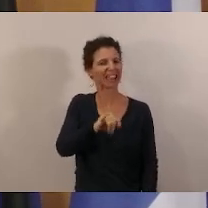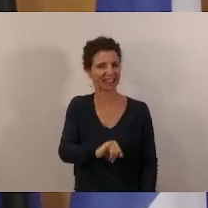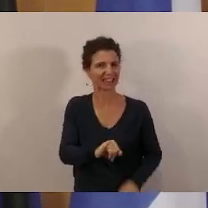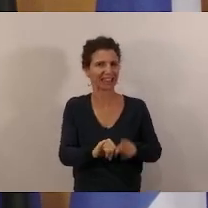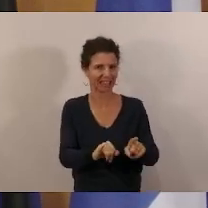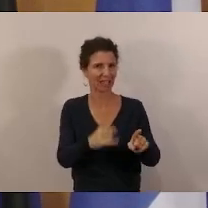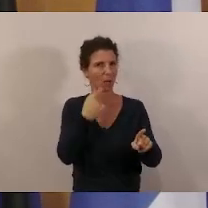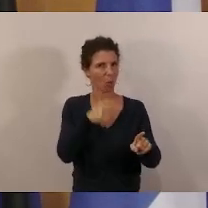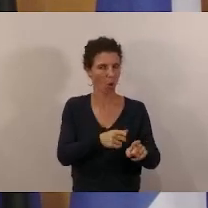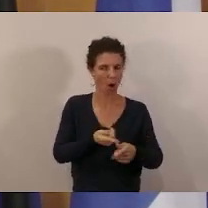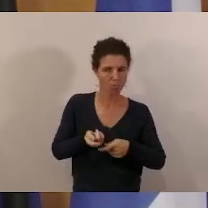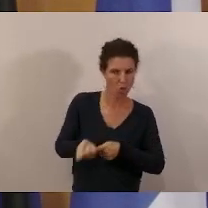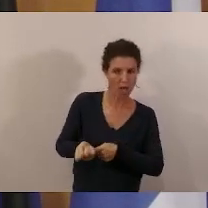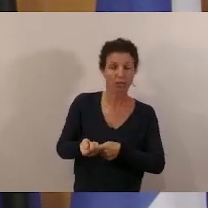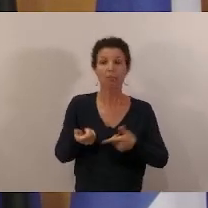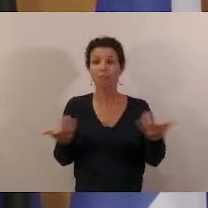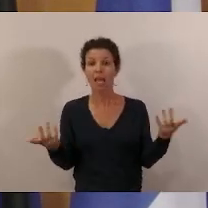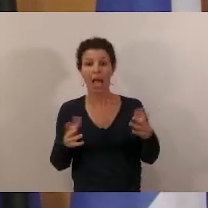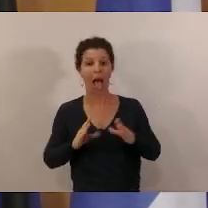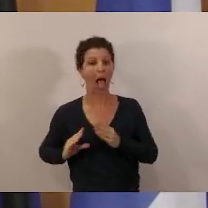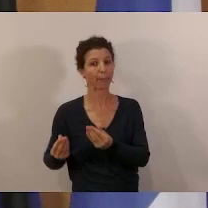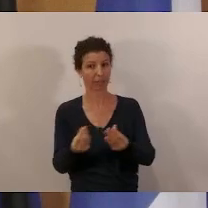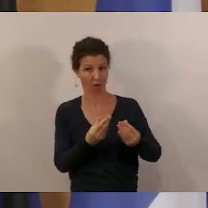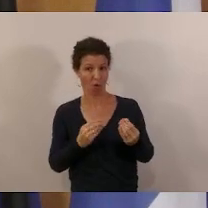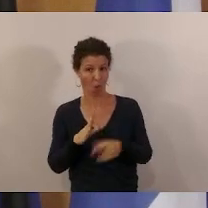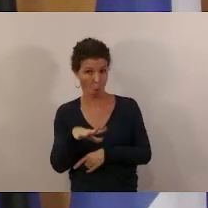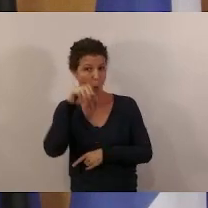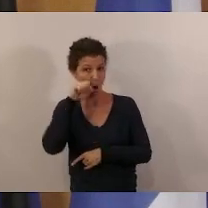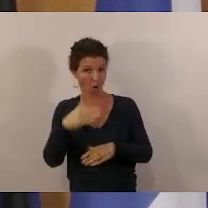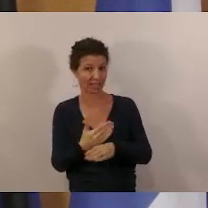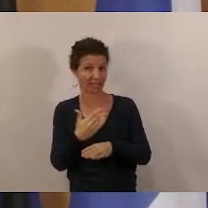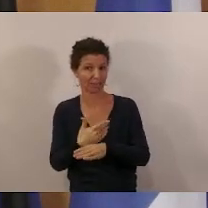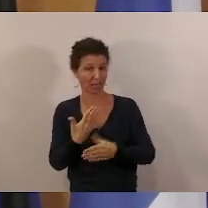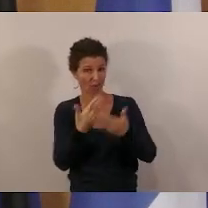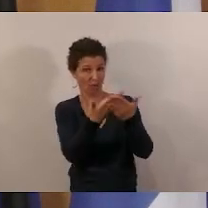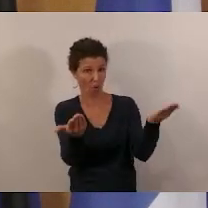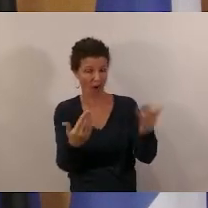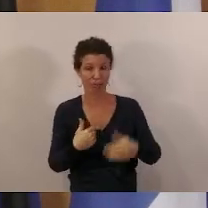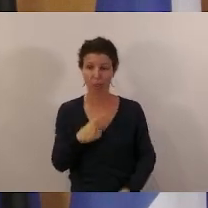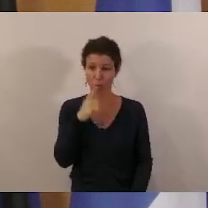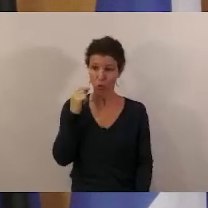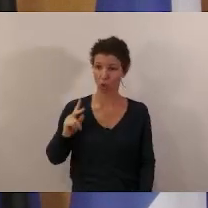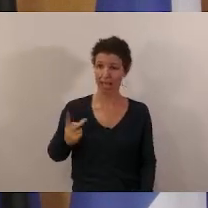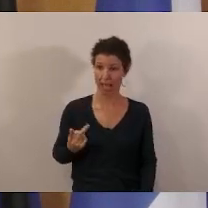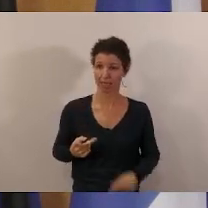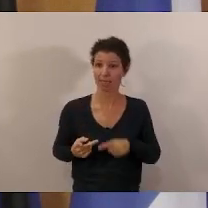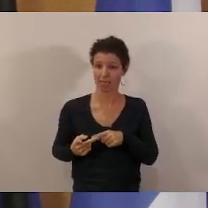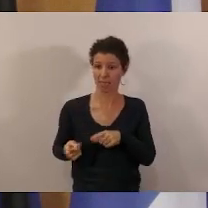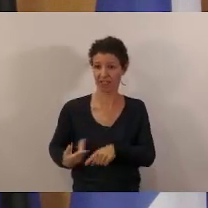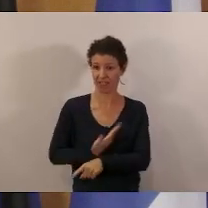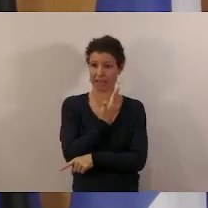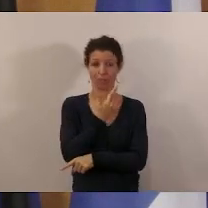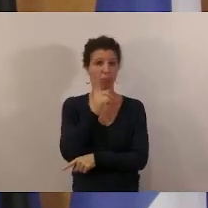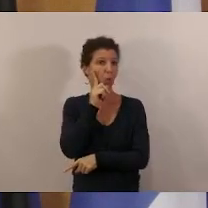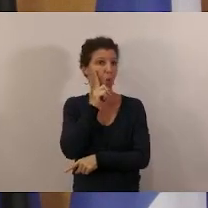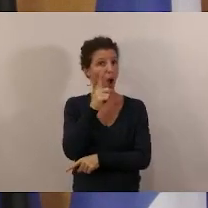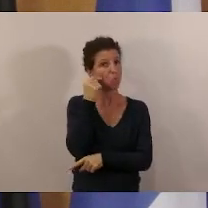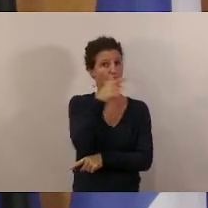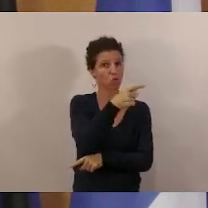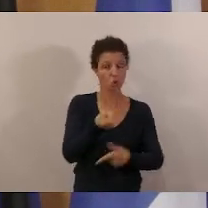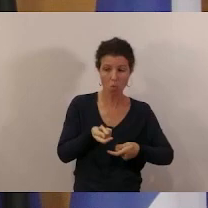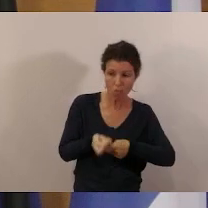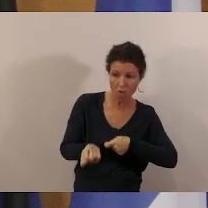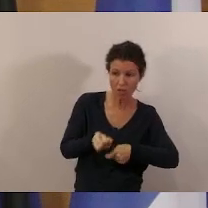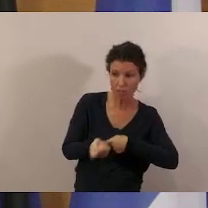ça, les habitants sont au courant de ce qui se passe. Donc, Monsieur Kahn, qui est menacé par ce monsieur et qui n'a rien à voir avec les